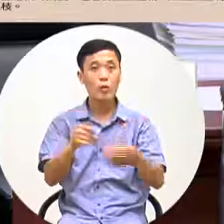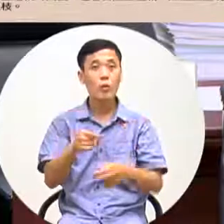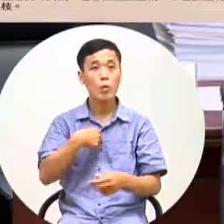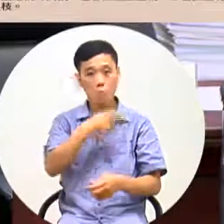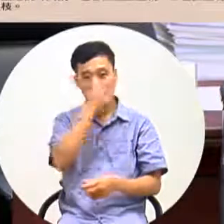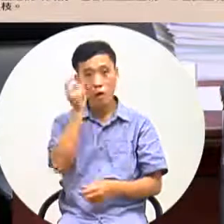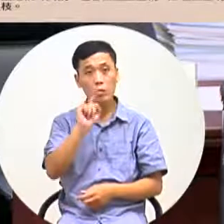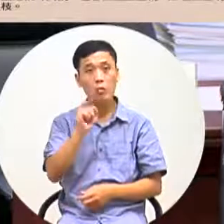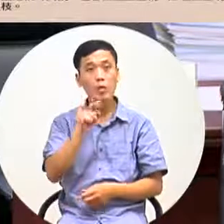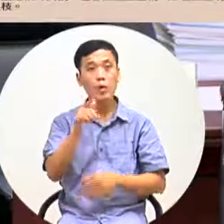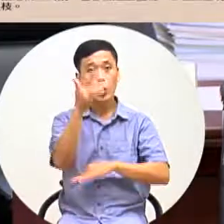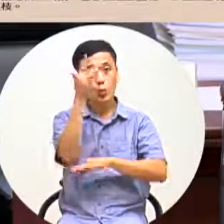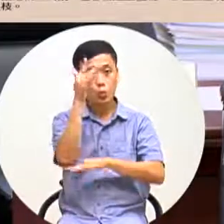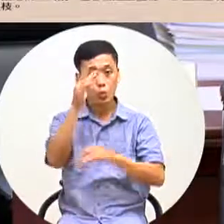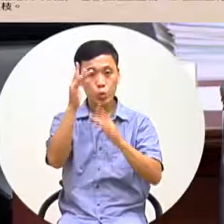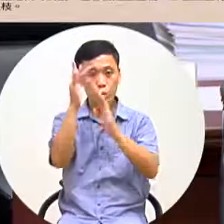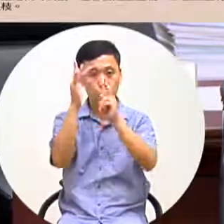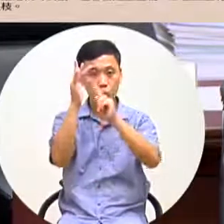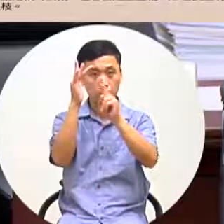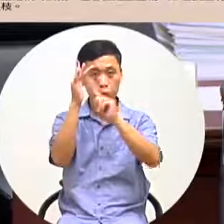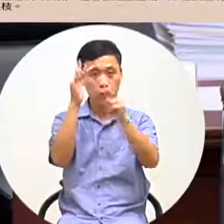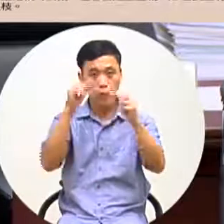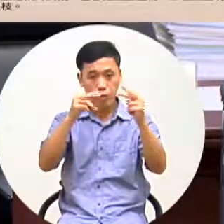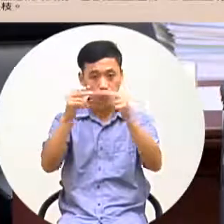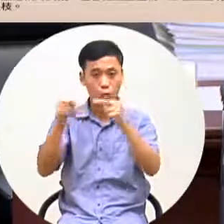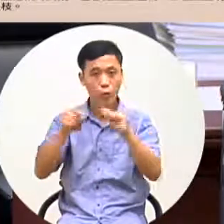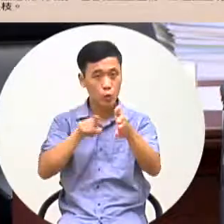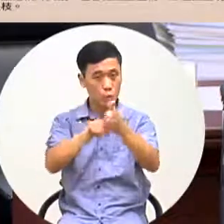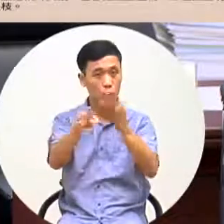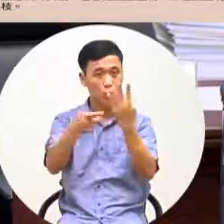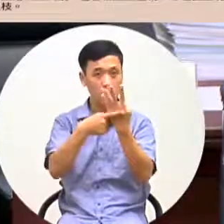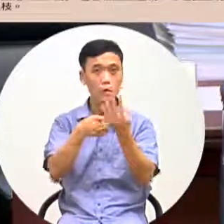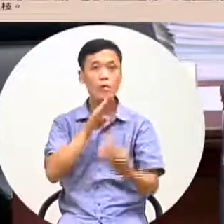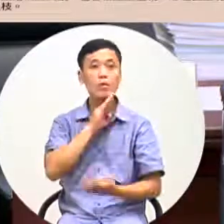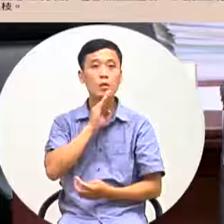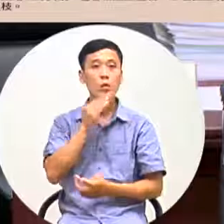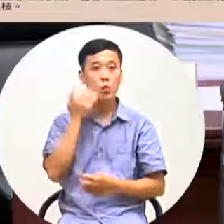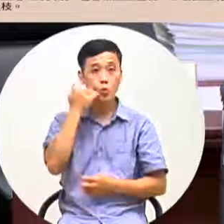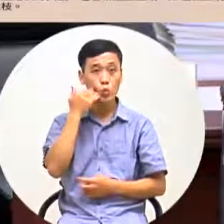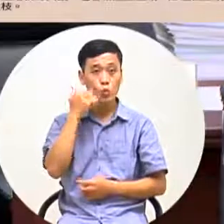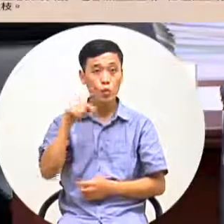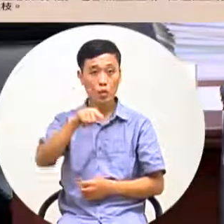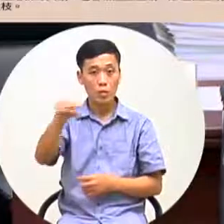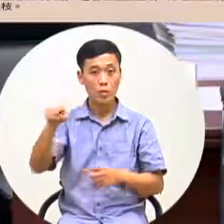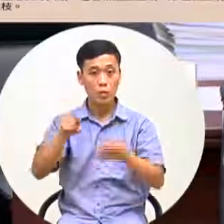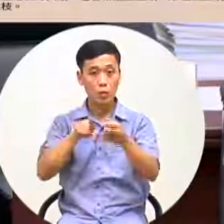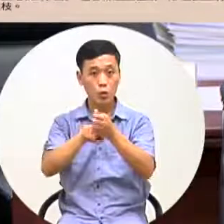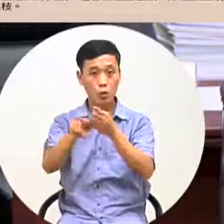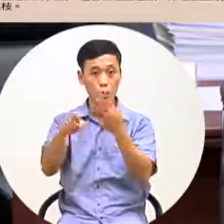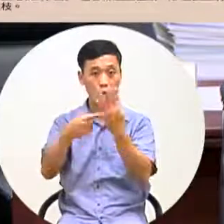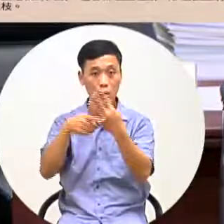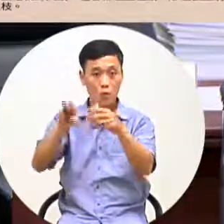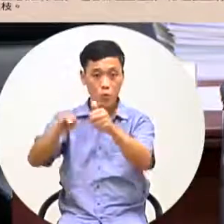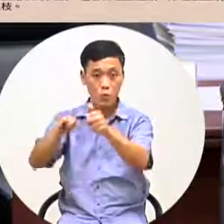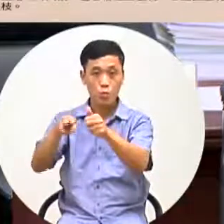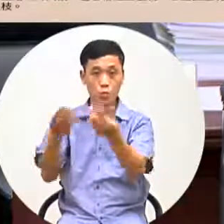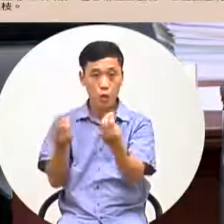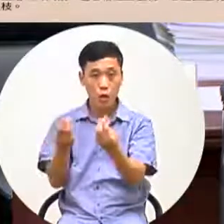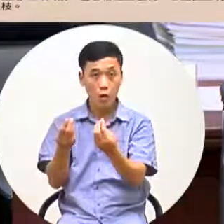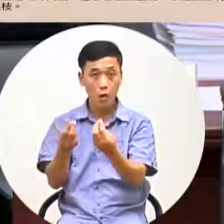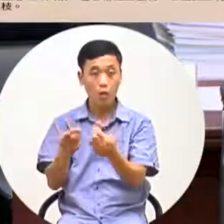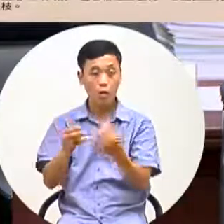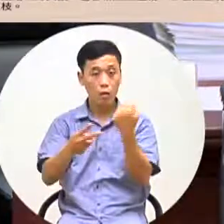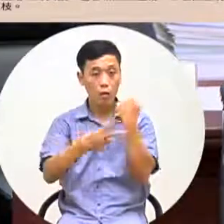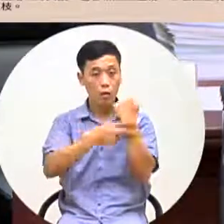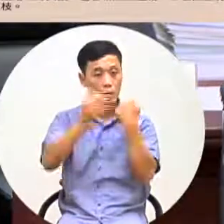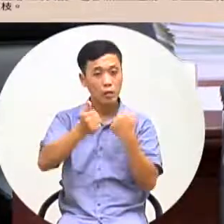真的是一个专业的东西啊，如果没有经过这些专业的训练，可能连里长也不知道，里长拼命要